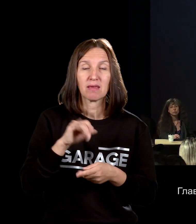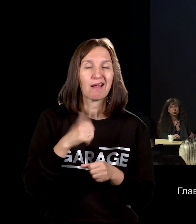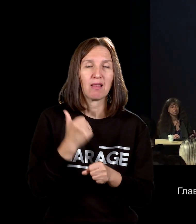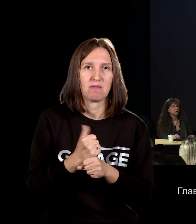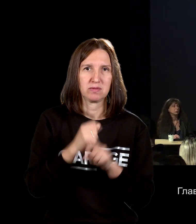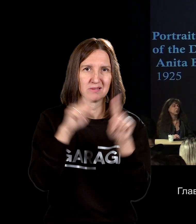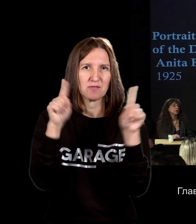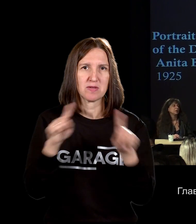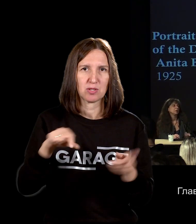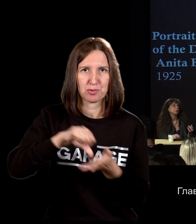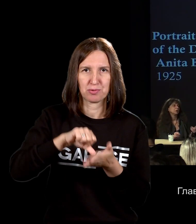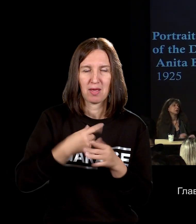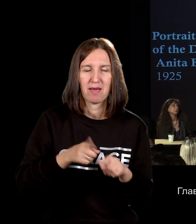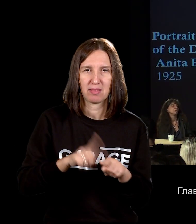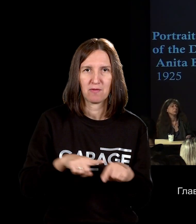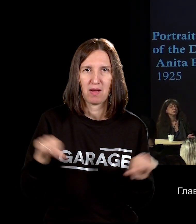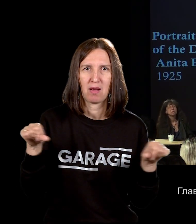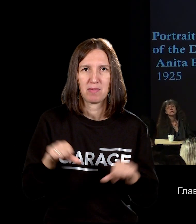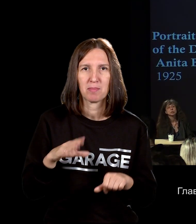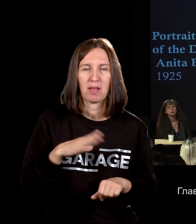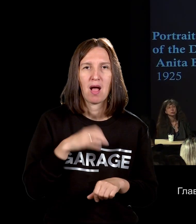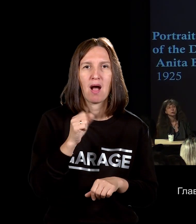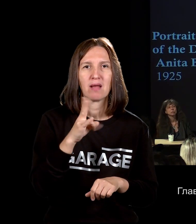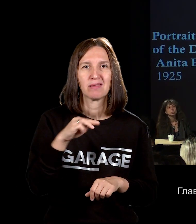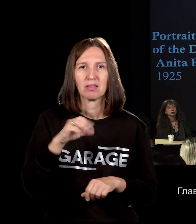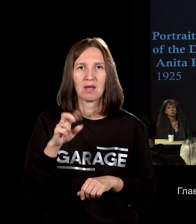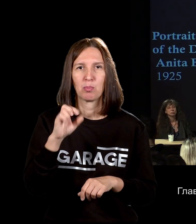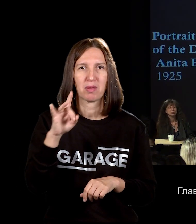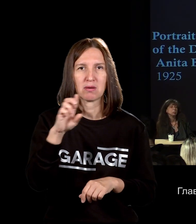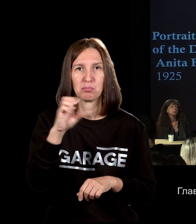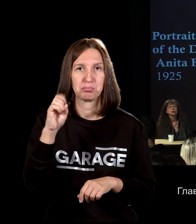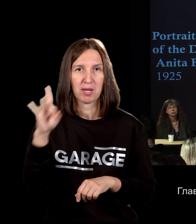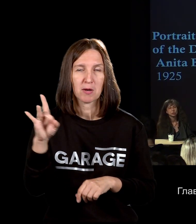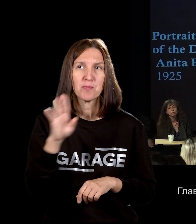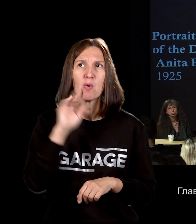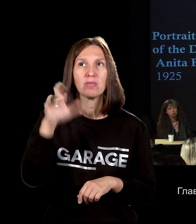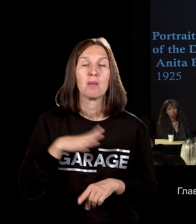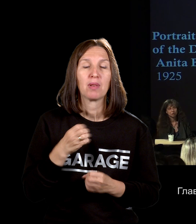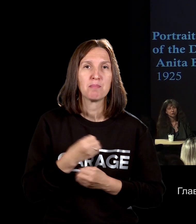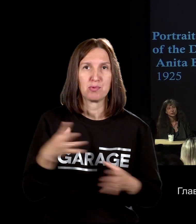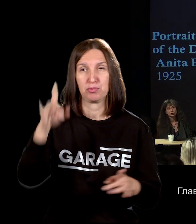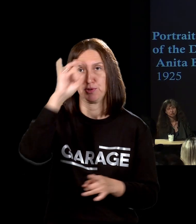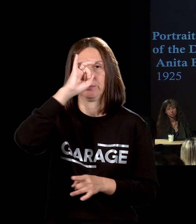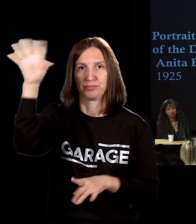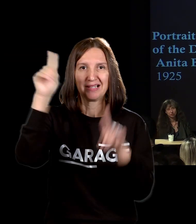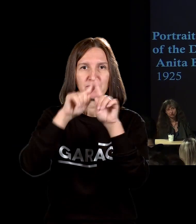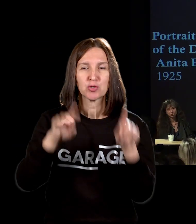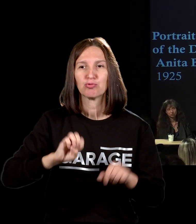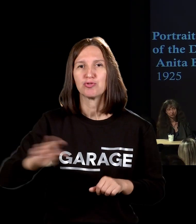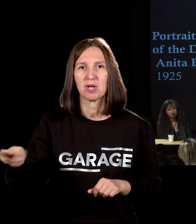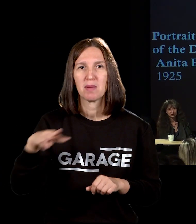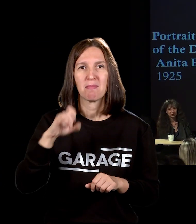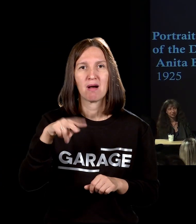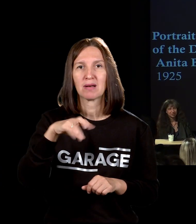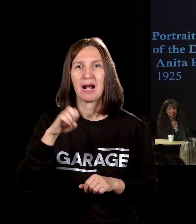звездой этого немецкого кабаре Анита Бергер, которая в то время была там больше звездой, чем Марлен Дитрих, это была одна из